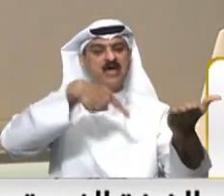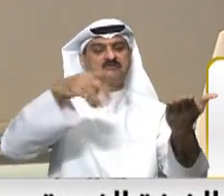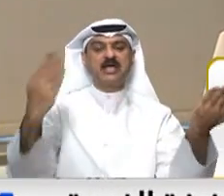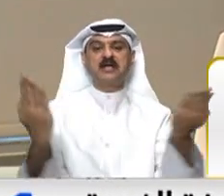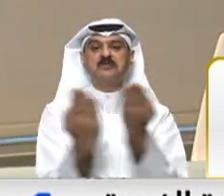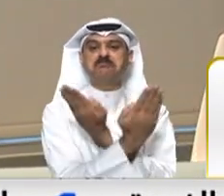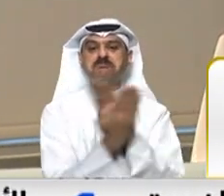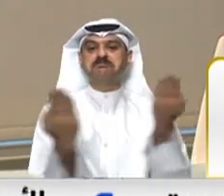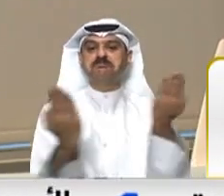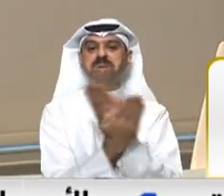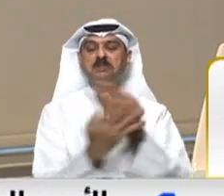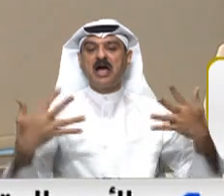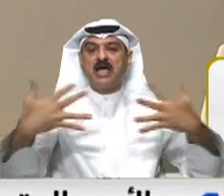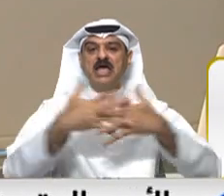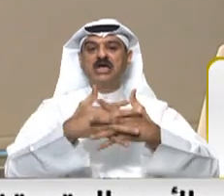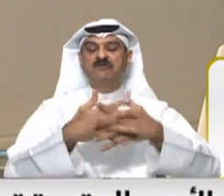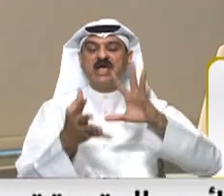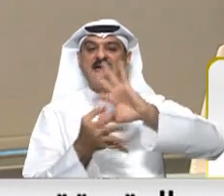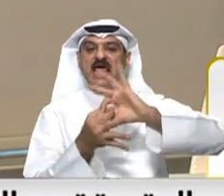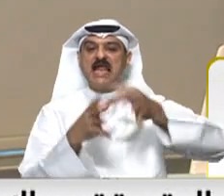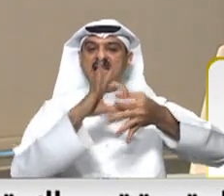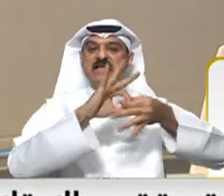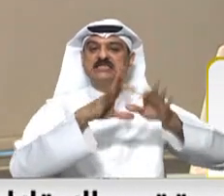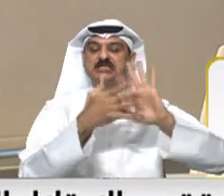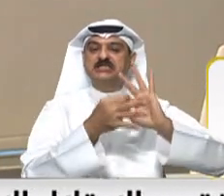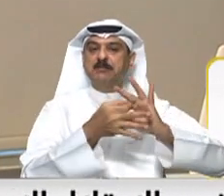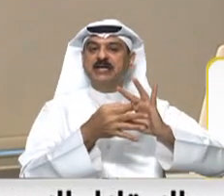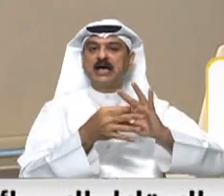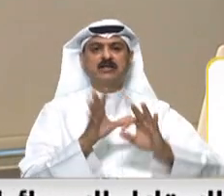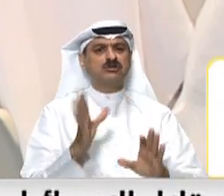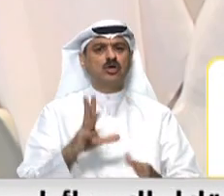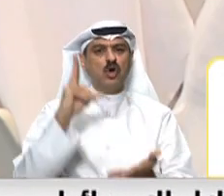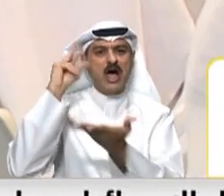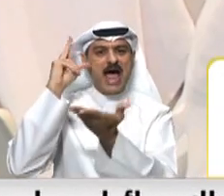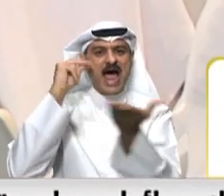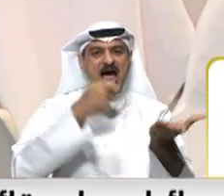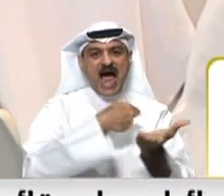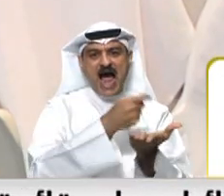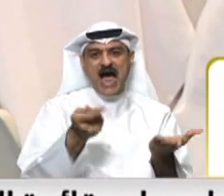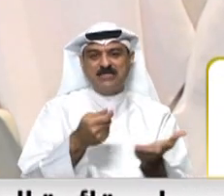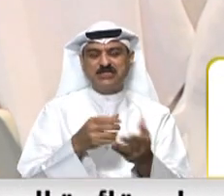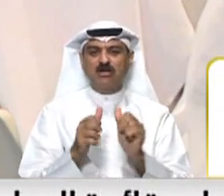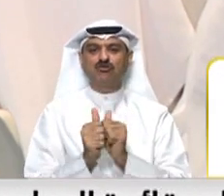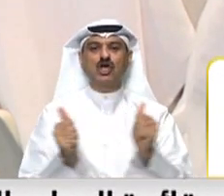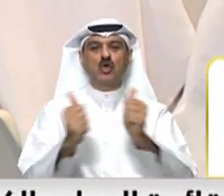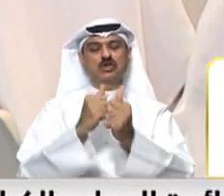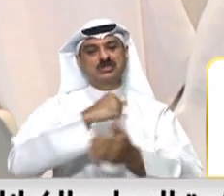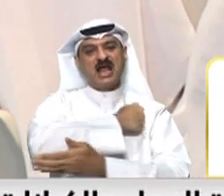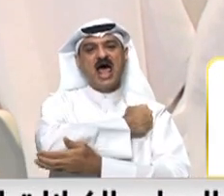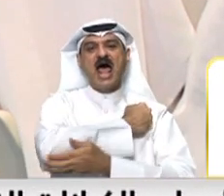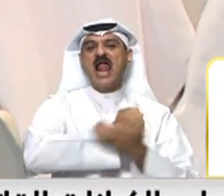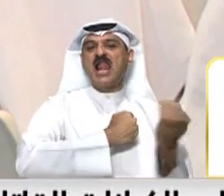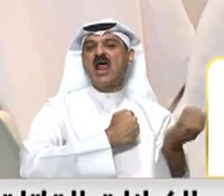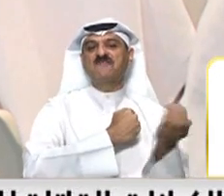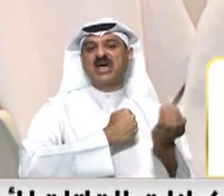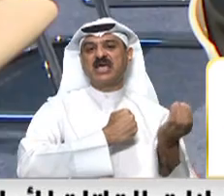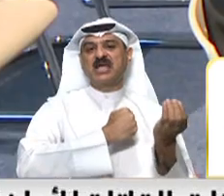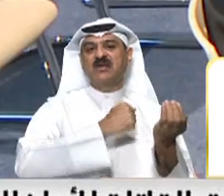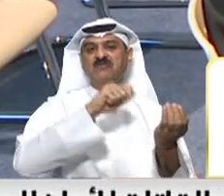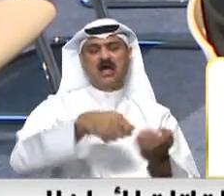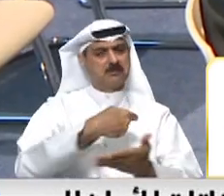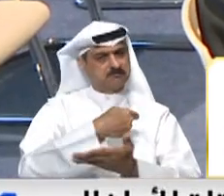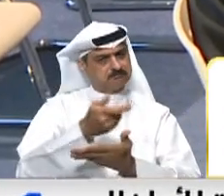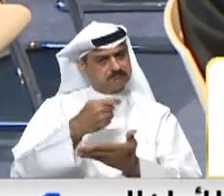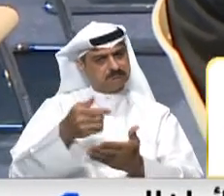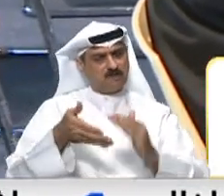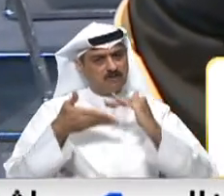شراكه مع الجمعيه الكويتيه للاسر المتعففه لتمكين الاشخاص الذين تعنى بهم المفوضيه في الكويت